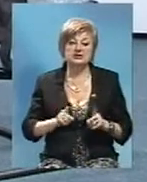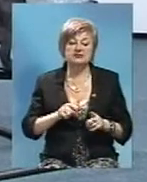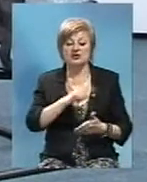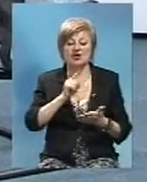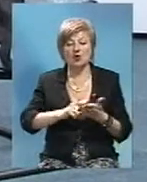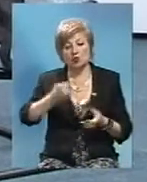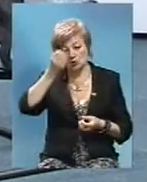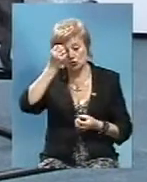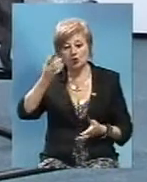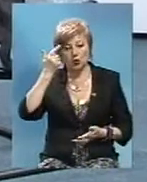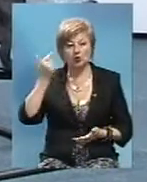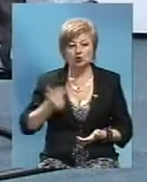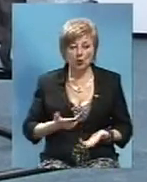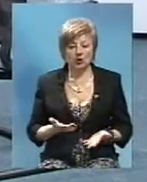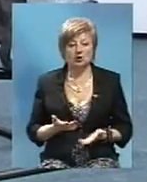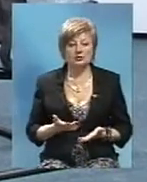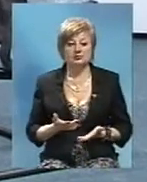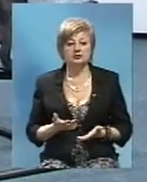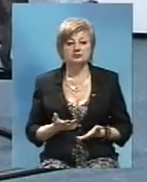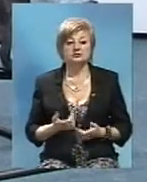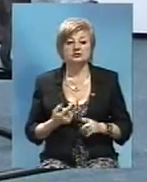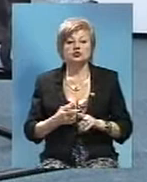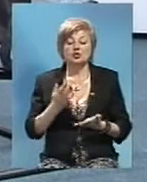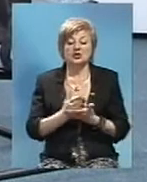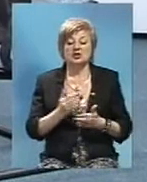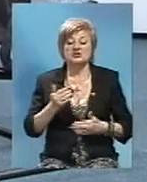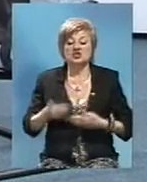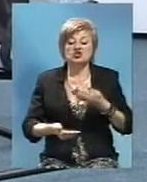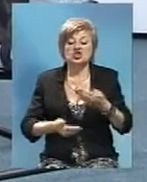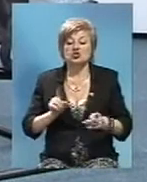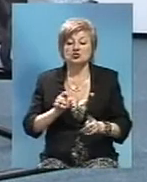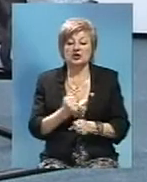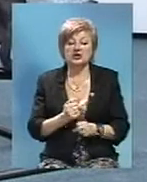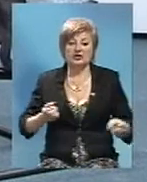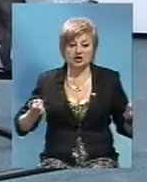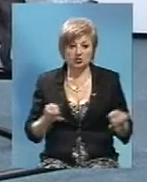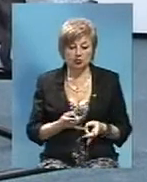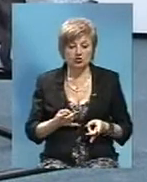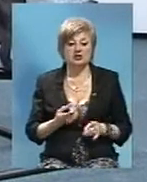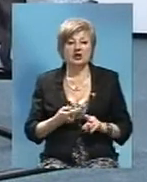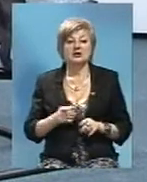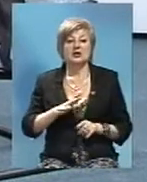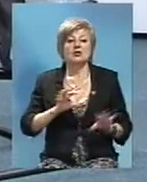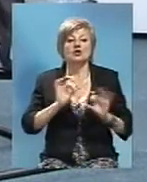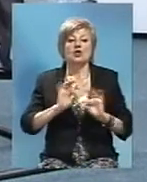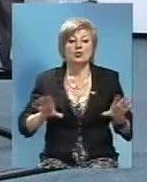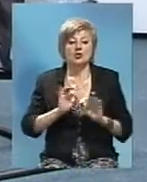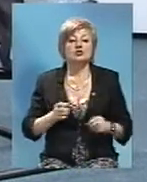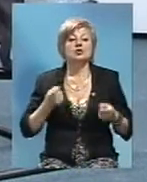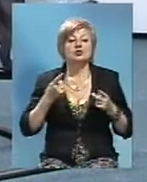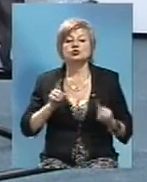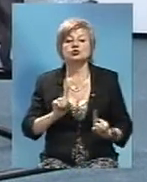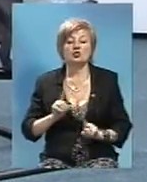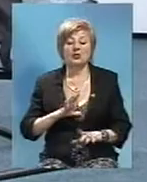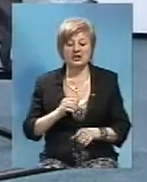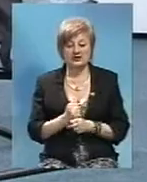тут ніхто не буде сперечатися, але якісь кроки робити треба, і саме цим було пояснено, що саме і чому було зроблено.